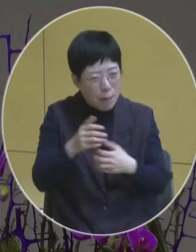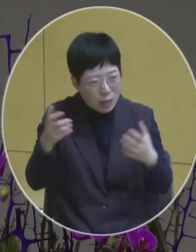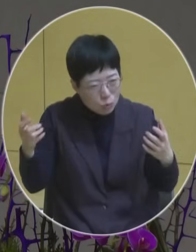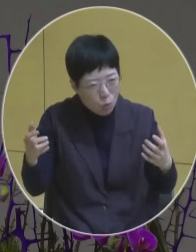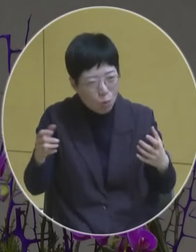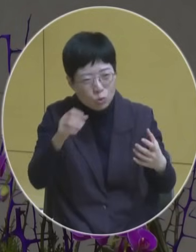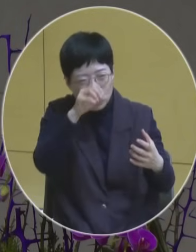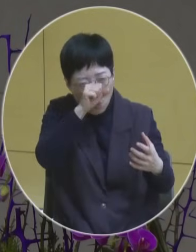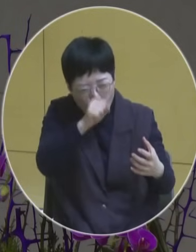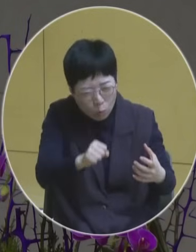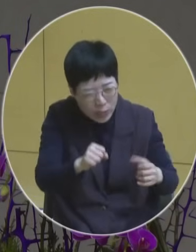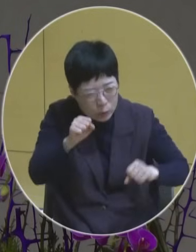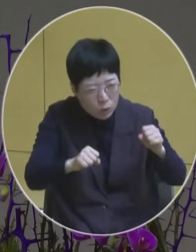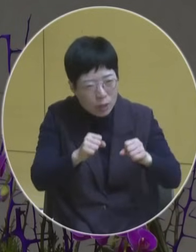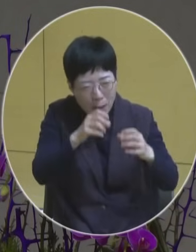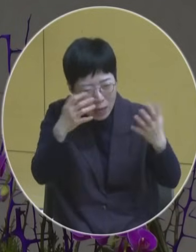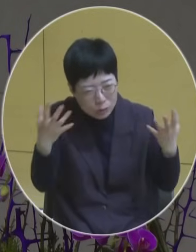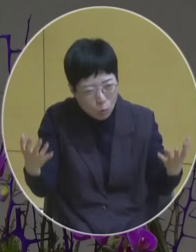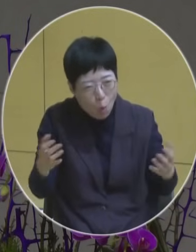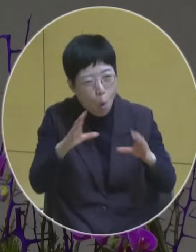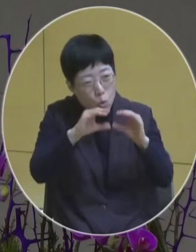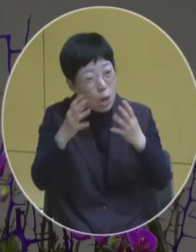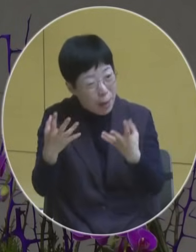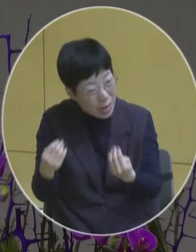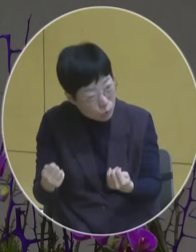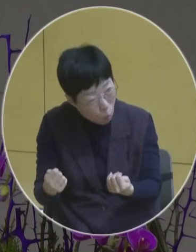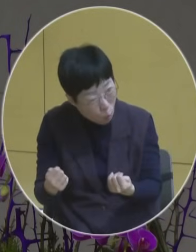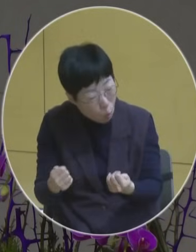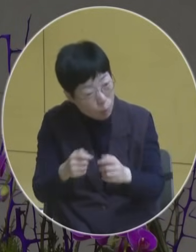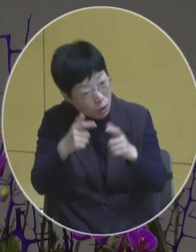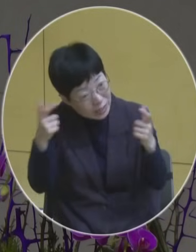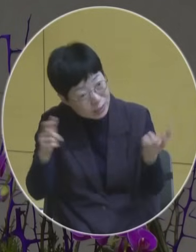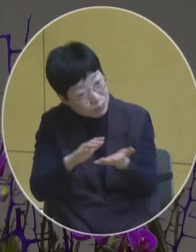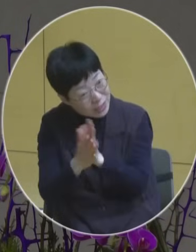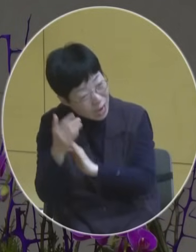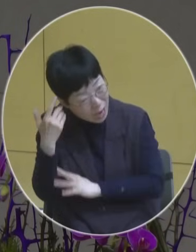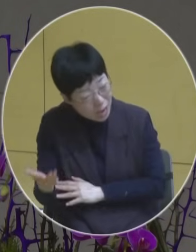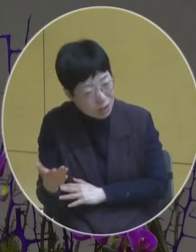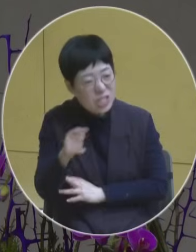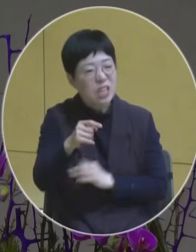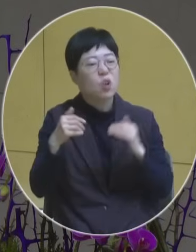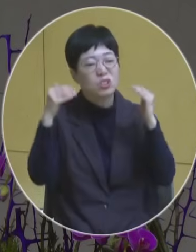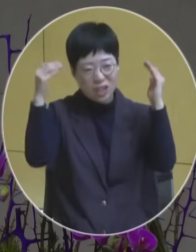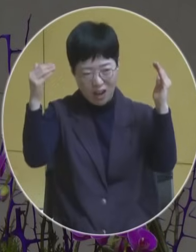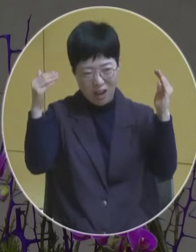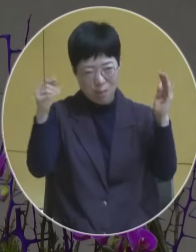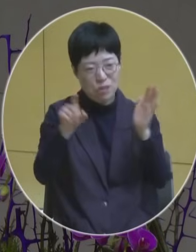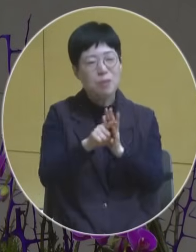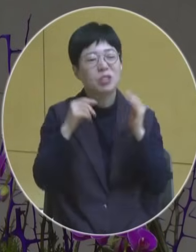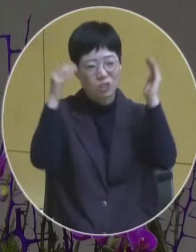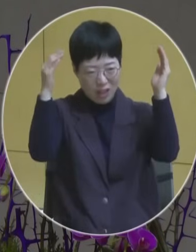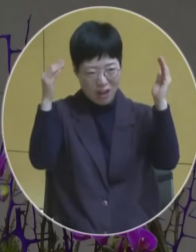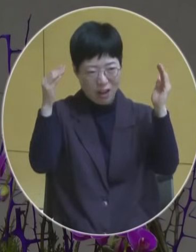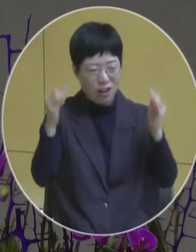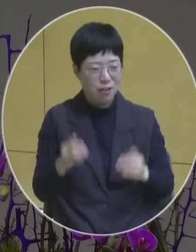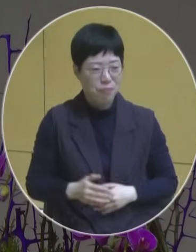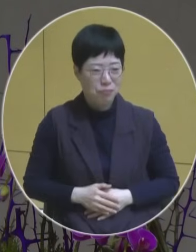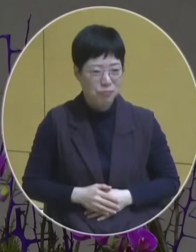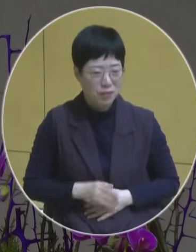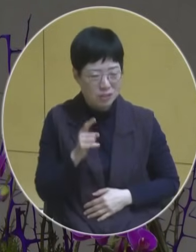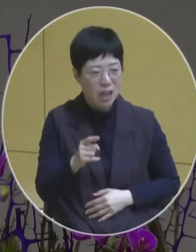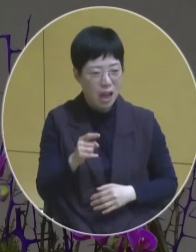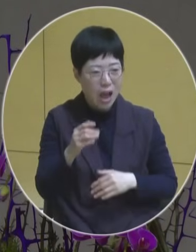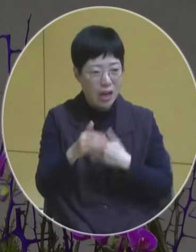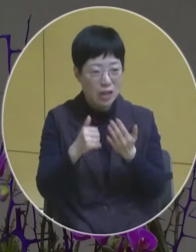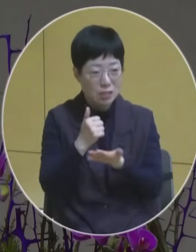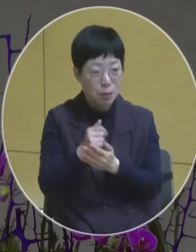양선이 많아지고 충성이 많아지고 온유가 많아지고 절제가 많아졌습니까? 이게 성장의 근거예요. 하나님의 성품을 내 속에